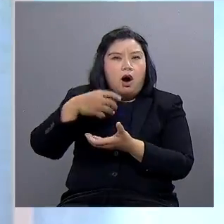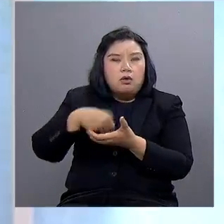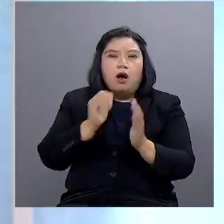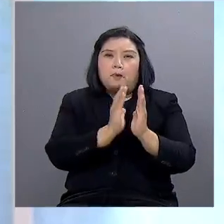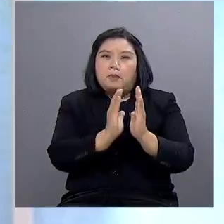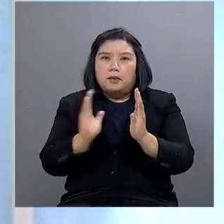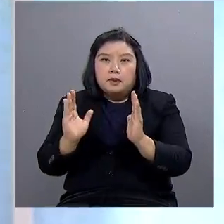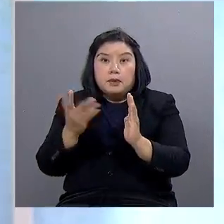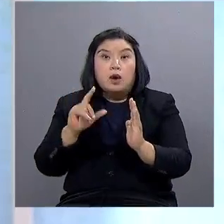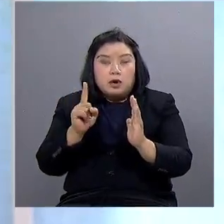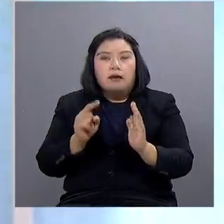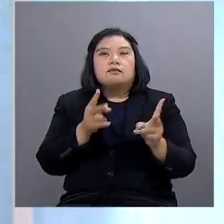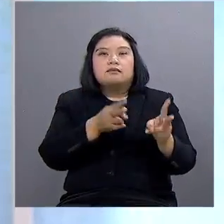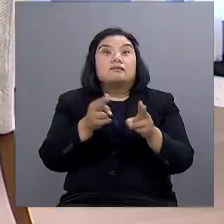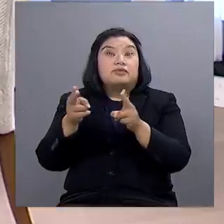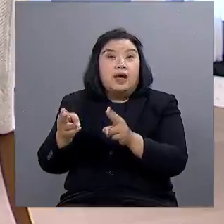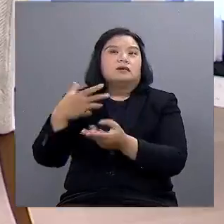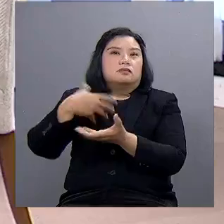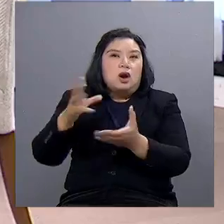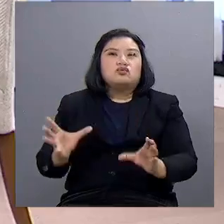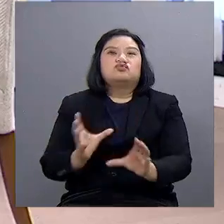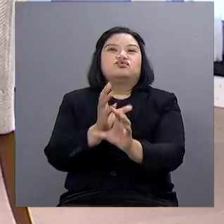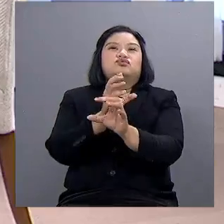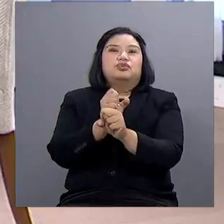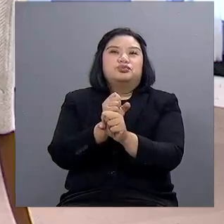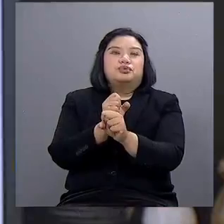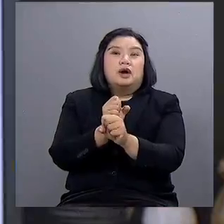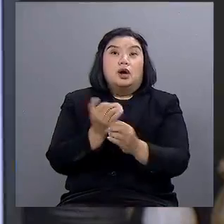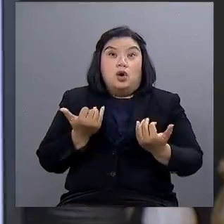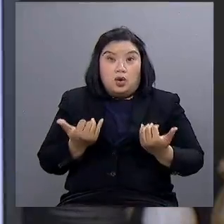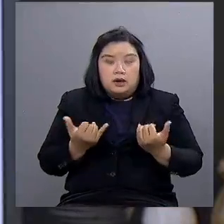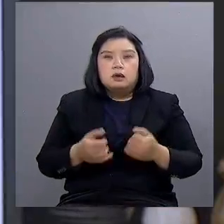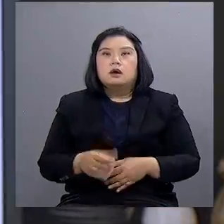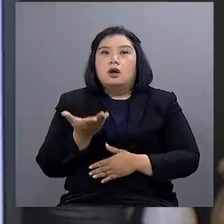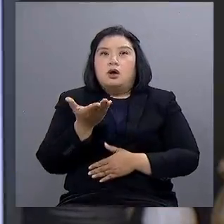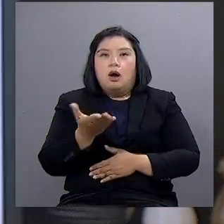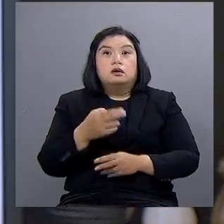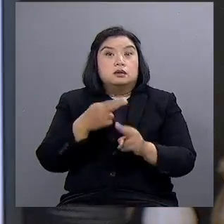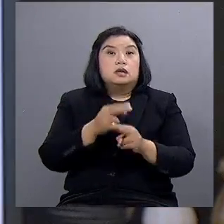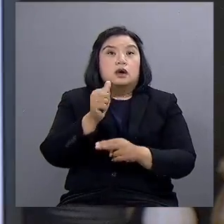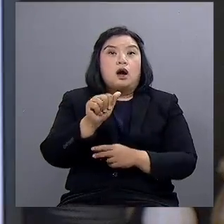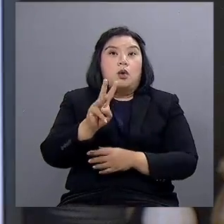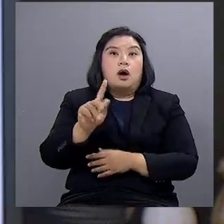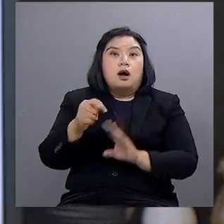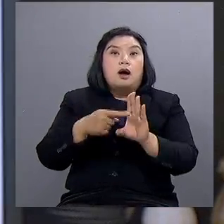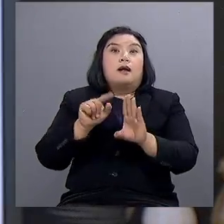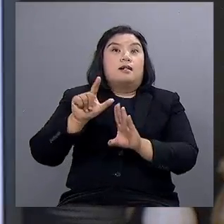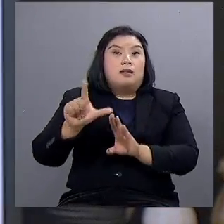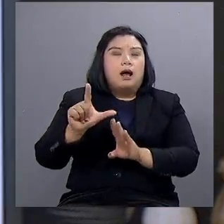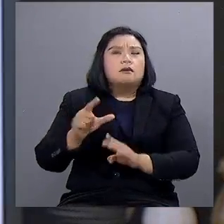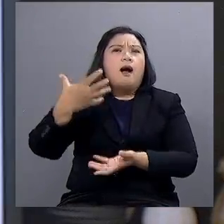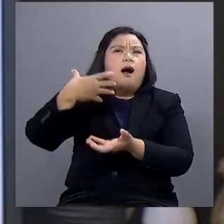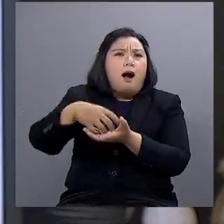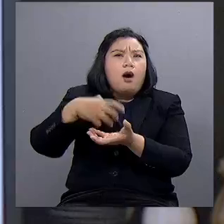าเป็นคลิปสั้นๆแบบนี้ให้คุณผู้ชมได้ติดตามกันตลอดเลย อย่างตอนวันนี้มันเป็นตอนชื่อว่าเทพอวตารใช่ไหมก็เป็นการเล่าเรื่องใช่ไหมครับของดนท